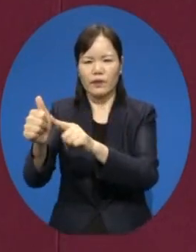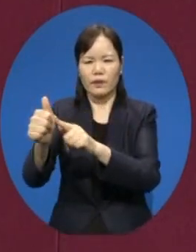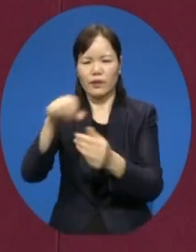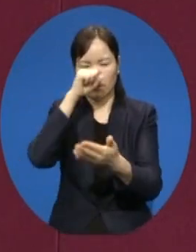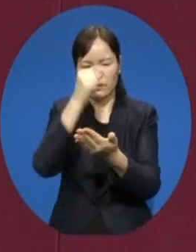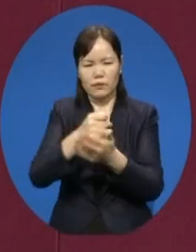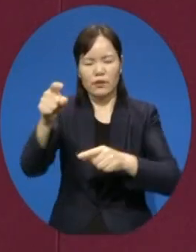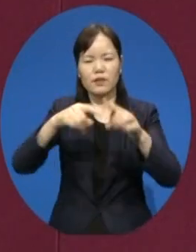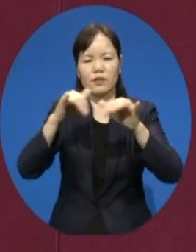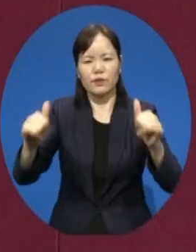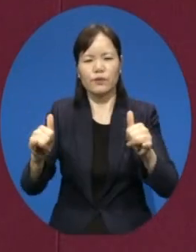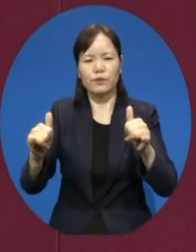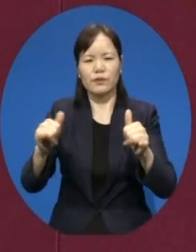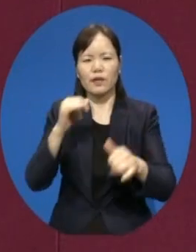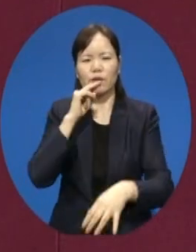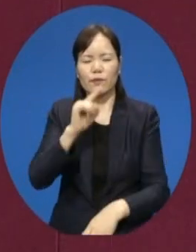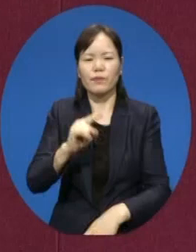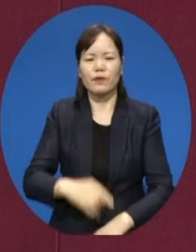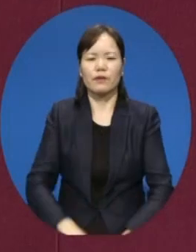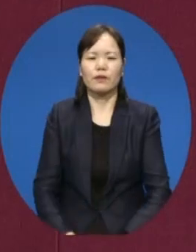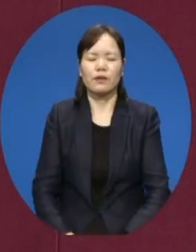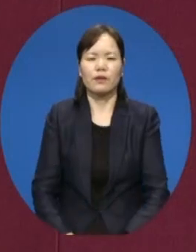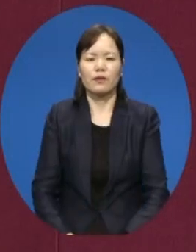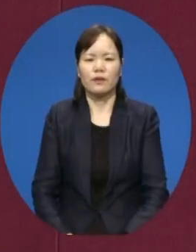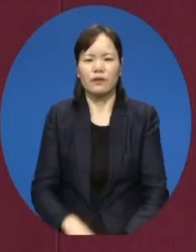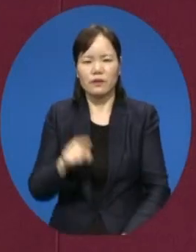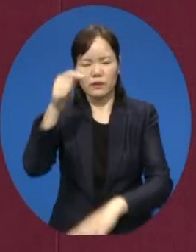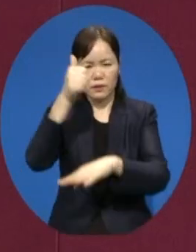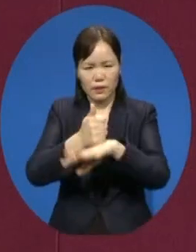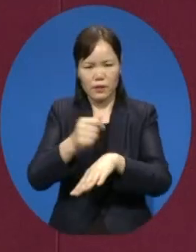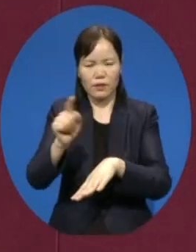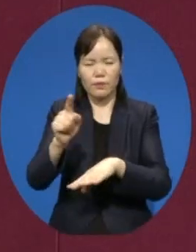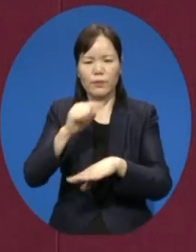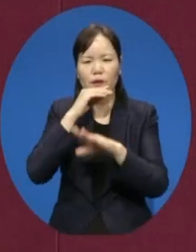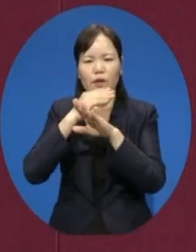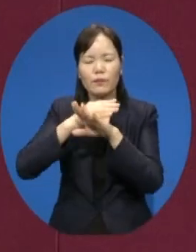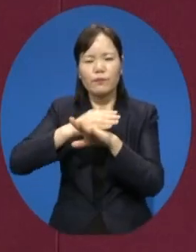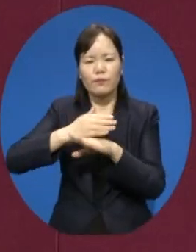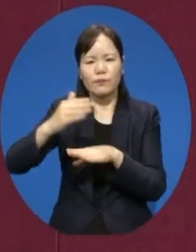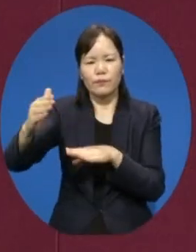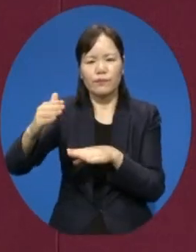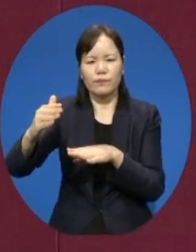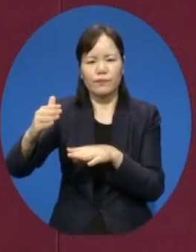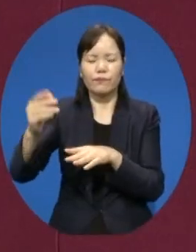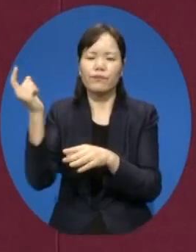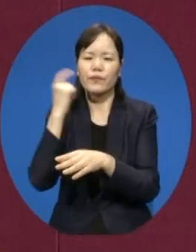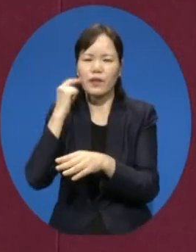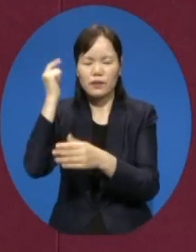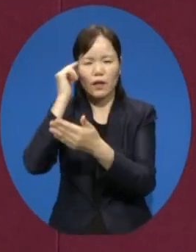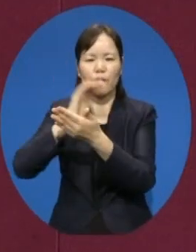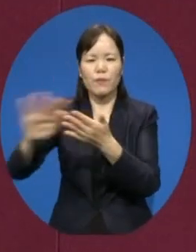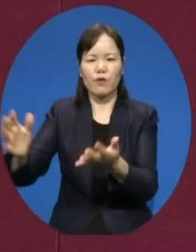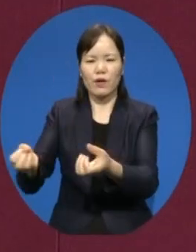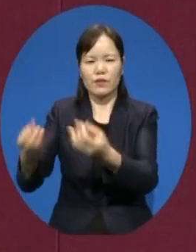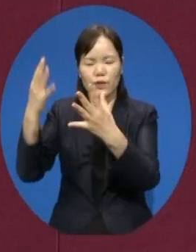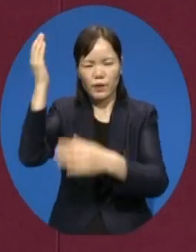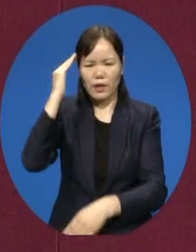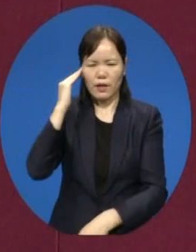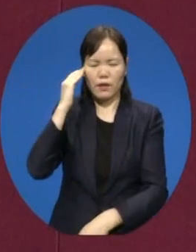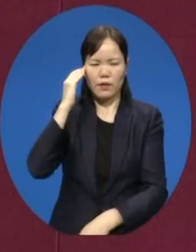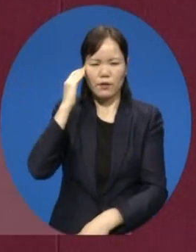정상적인 지도자로 포장해준다. 그리고 그 결과 북한의 가짜 평화시에